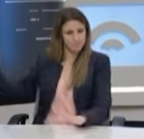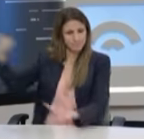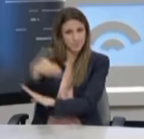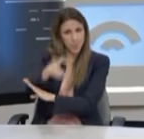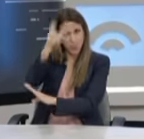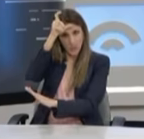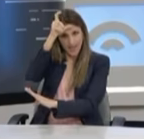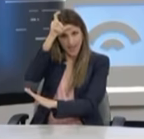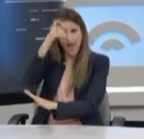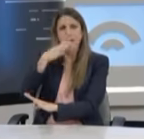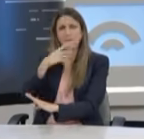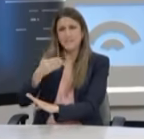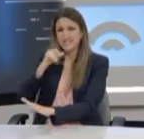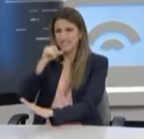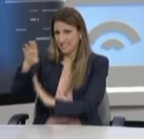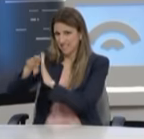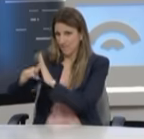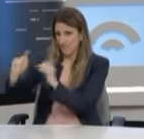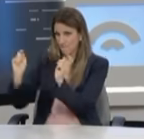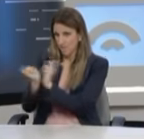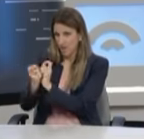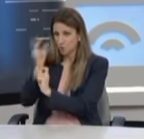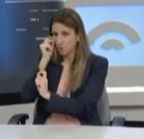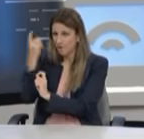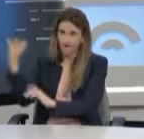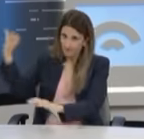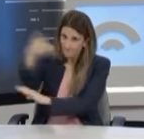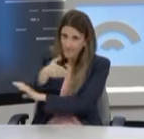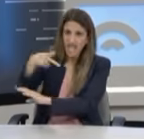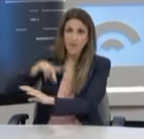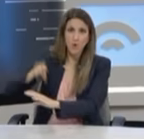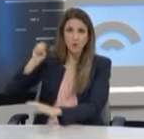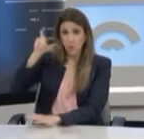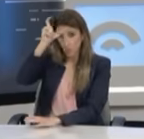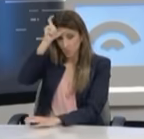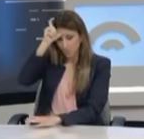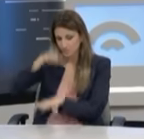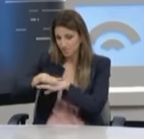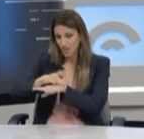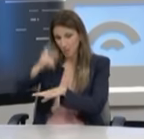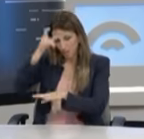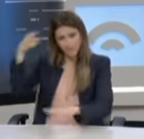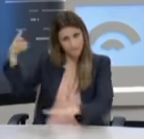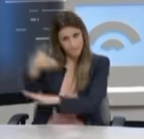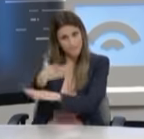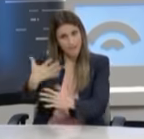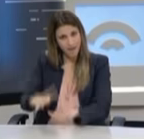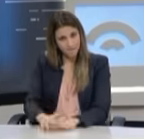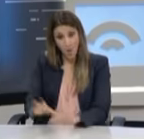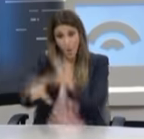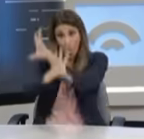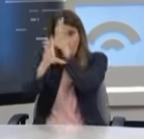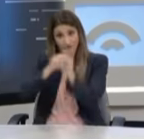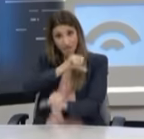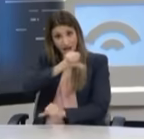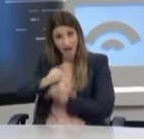την αλλαγή του συντάγματος στα Σκόπια. Λέτε να ανατραπούν όλα αυτά, κύριε Τσίπρα, επειδή ο κύριος Ζάεφ